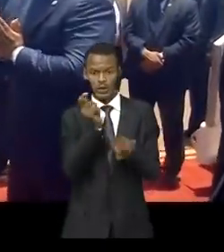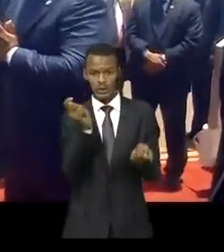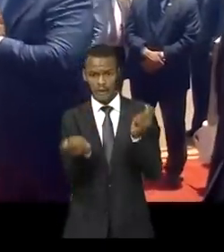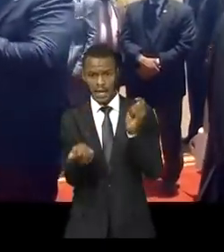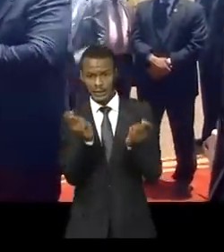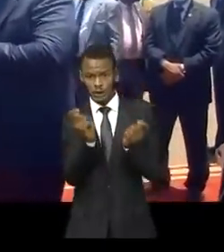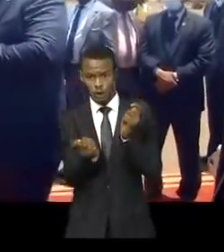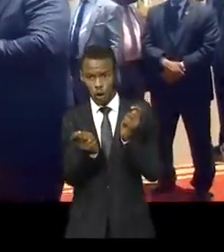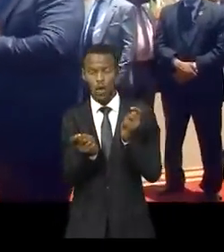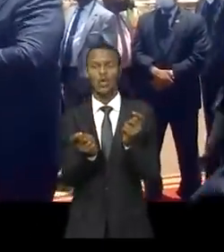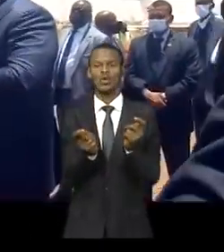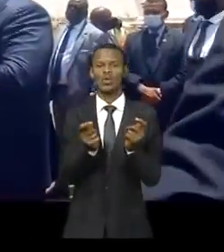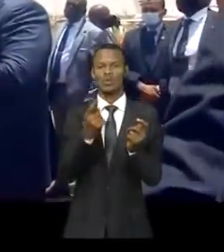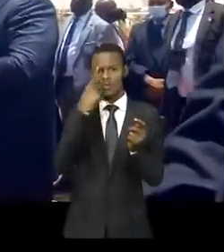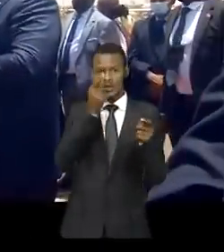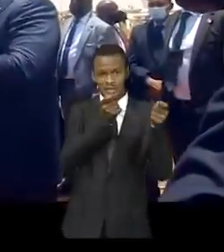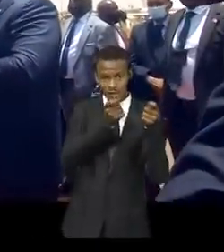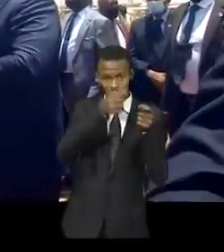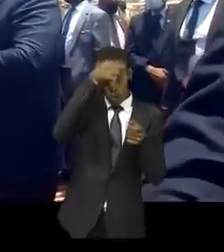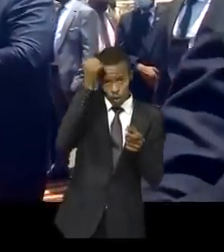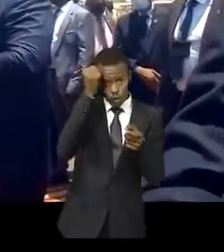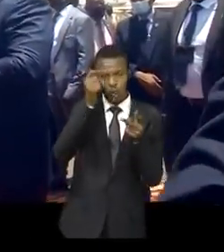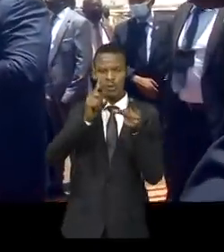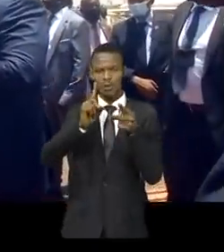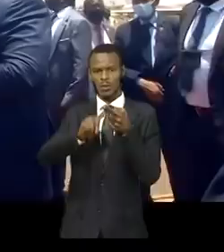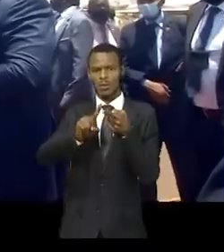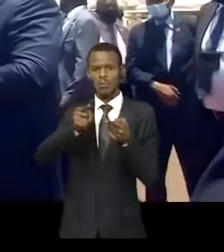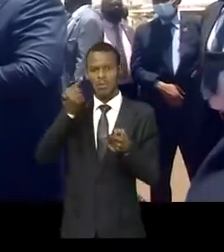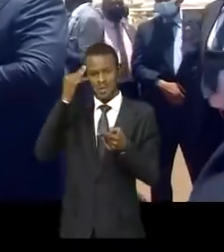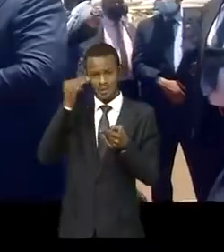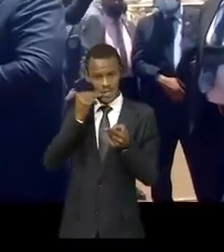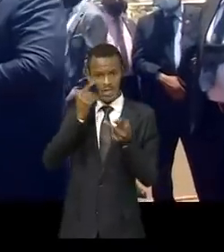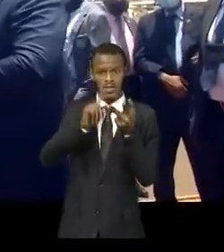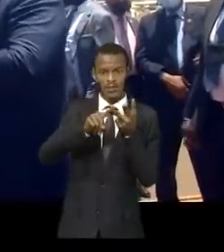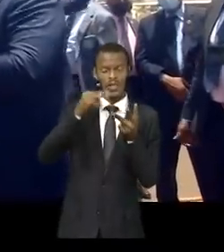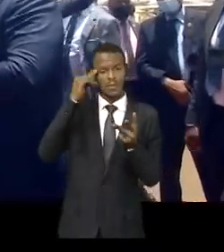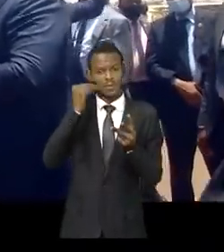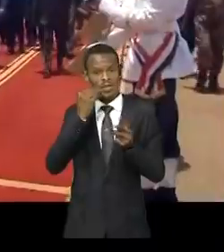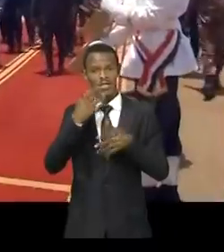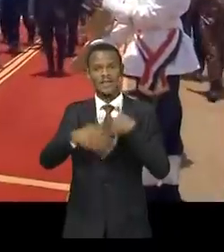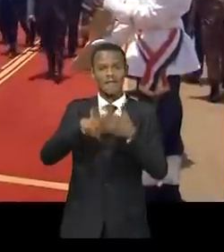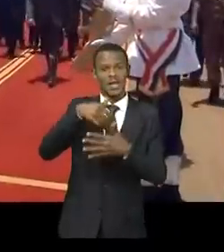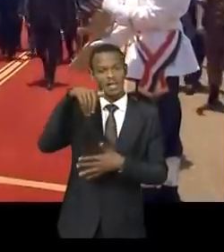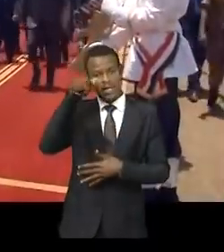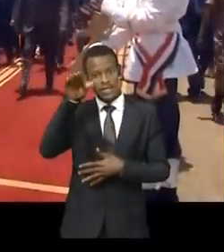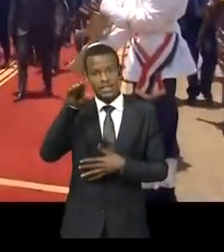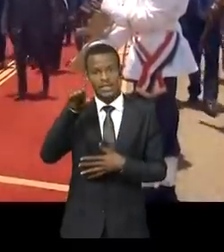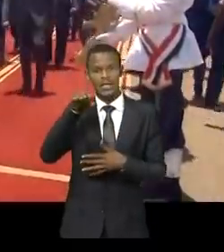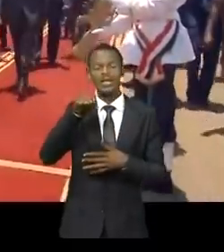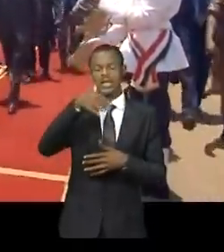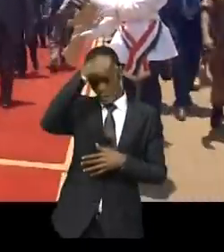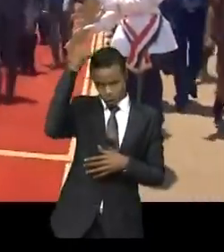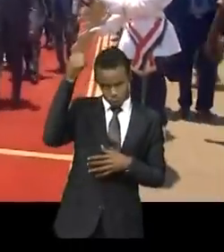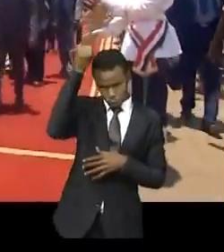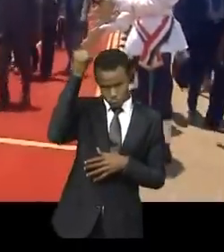instance dirigeante du Soudan, du Premier ministre et de la ministre soudanaise des Affaires étrangères. Après quelques pas sur le